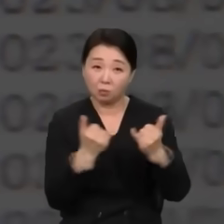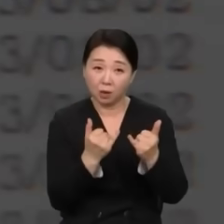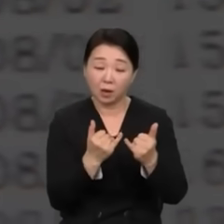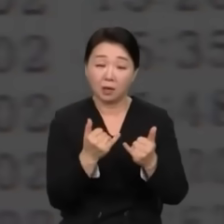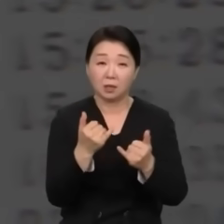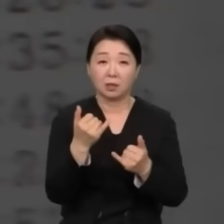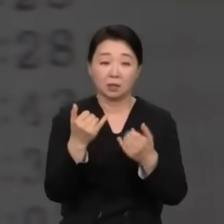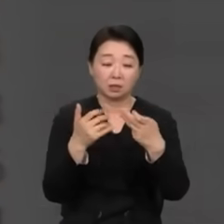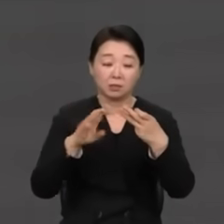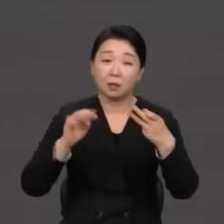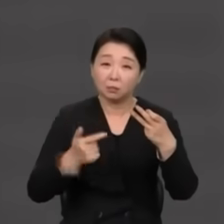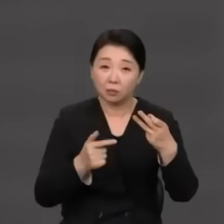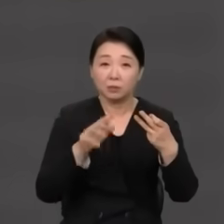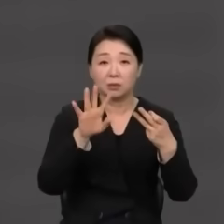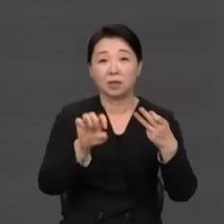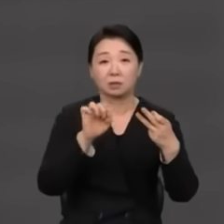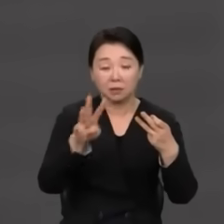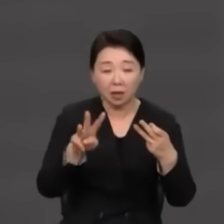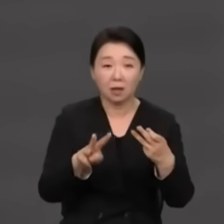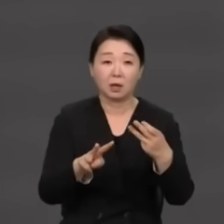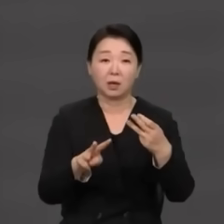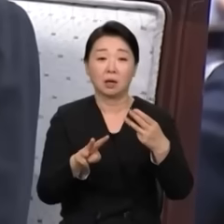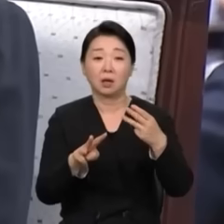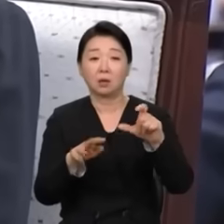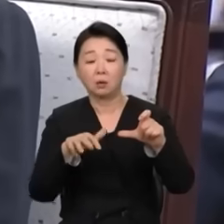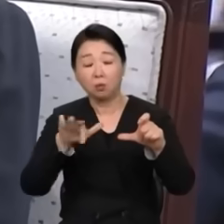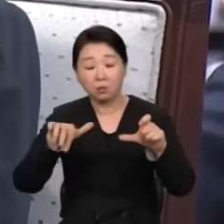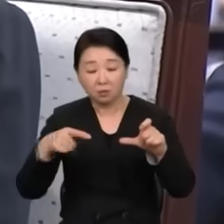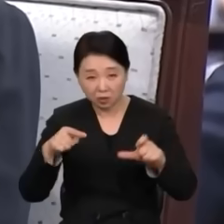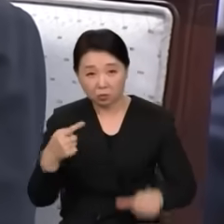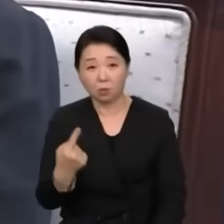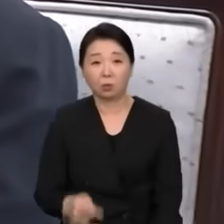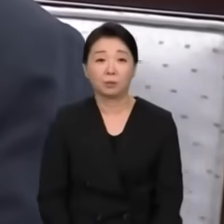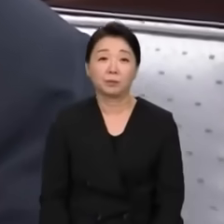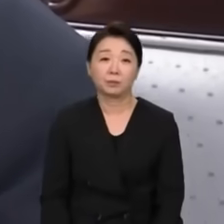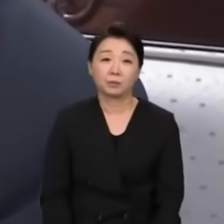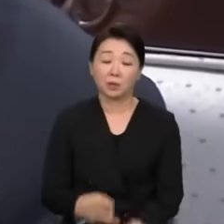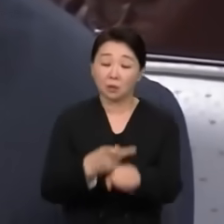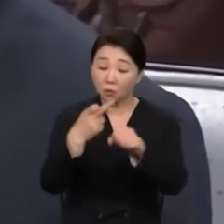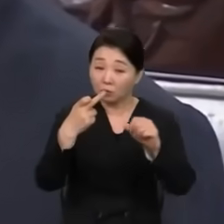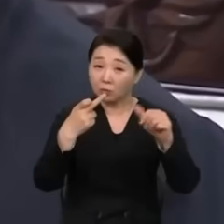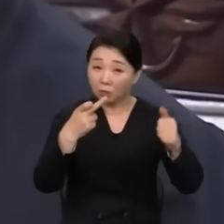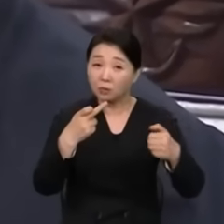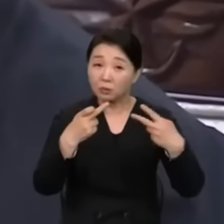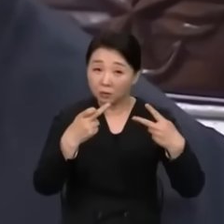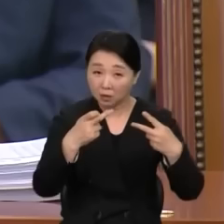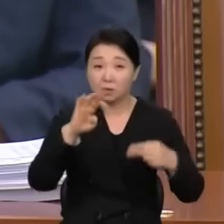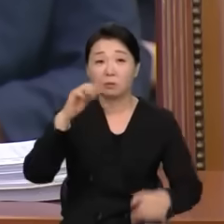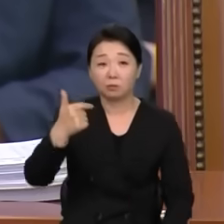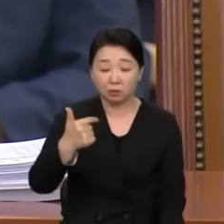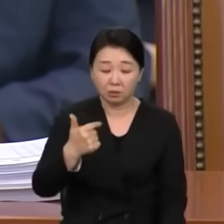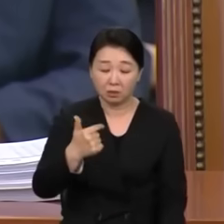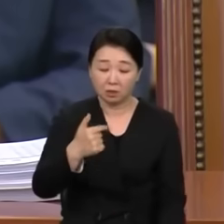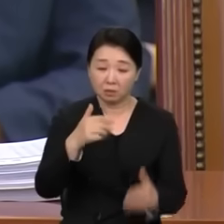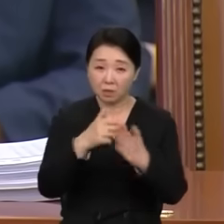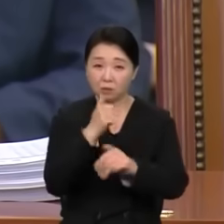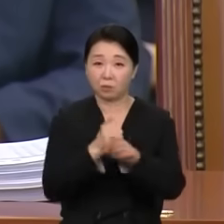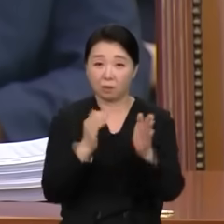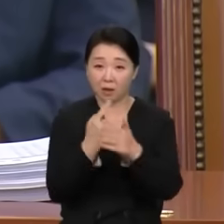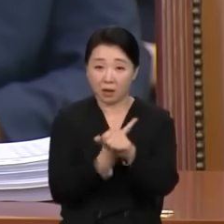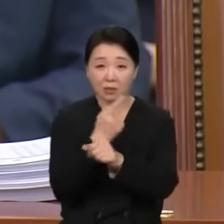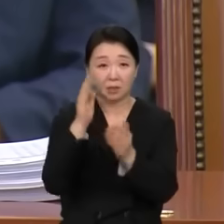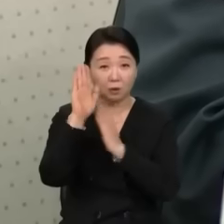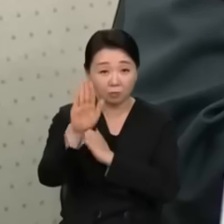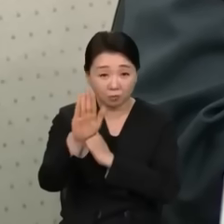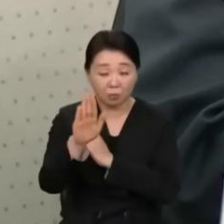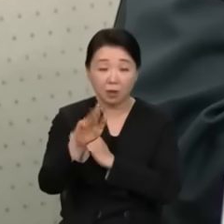43초, 52초간 이어졌습니다. 그리고 12시 57분 마지막 통화가 끝나고 1시간도 지나지 않은 오후 1시